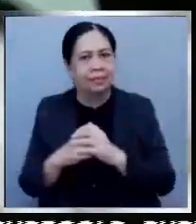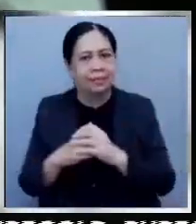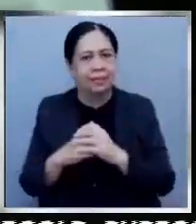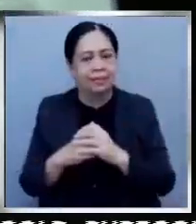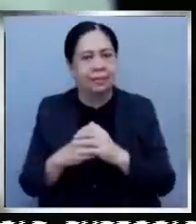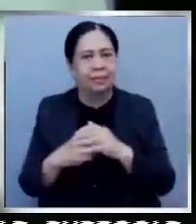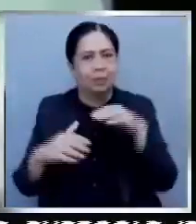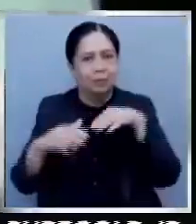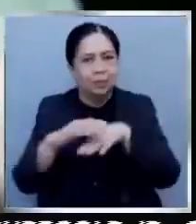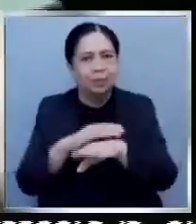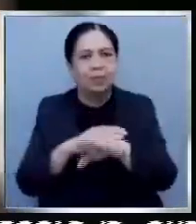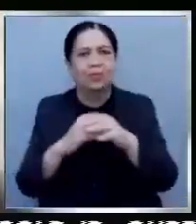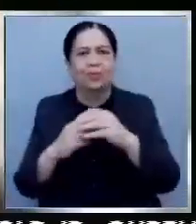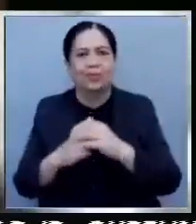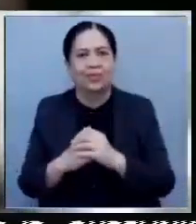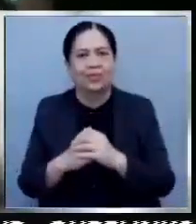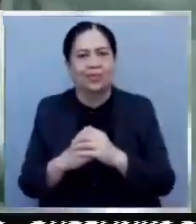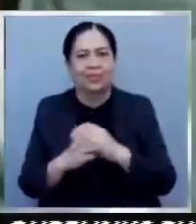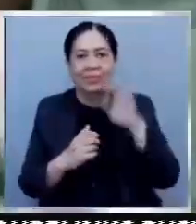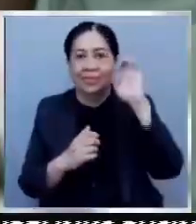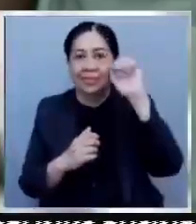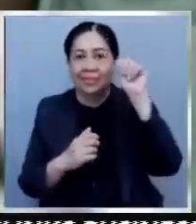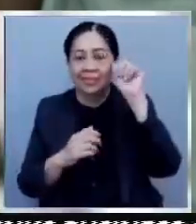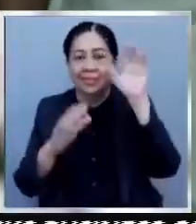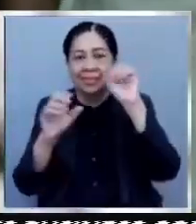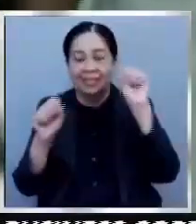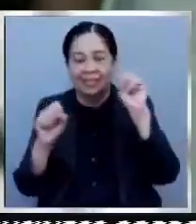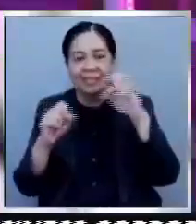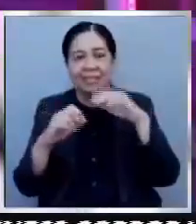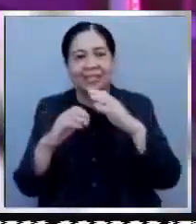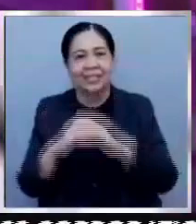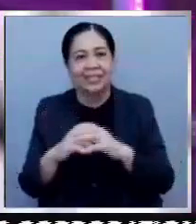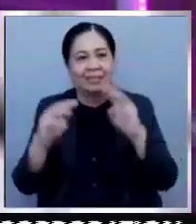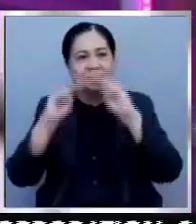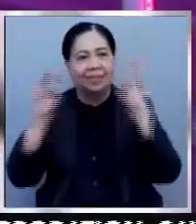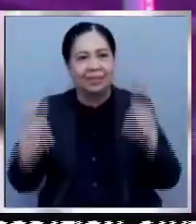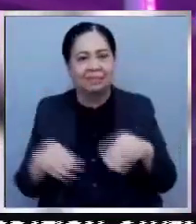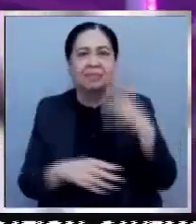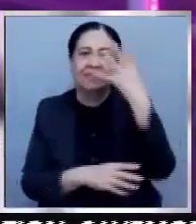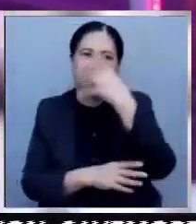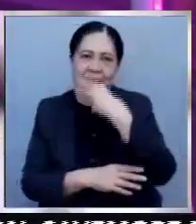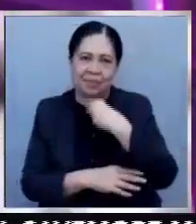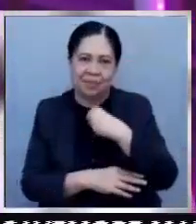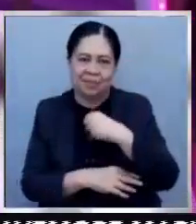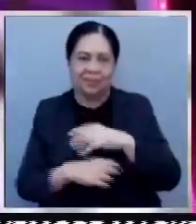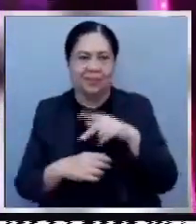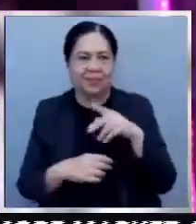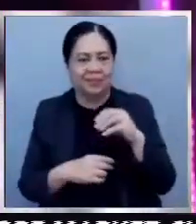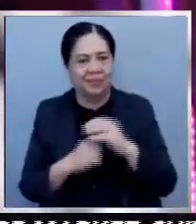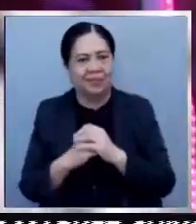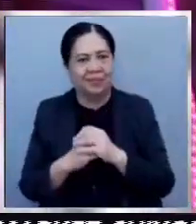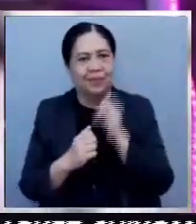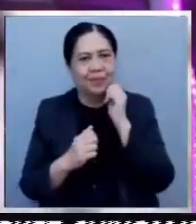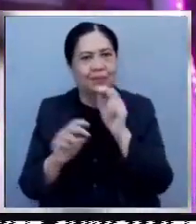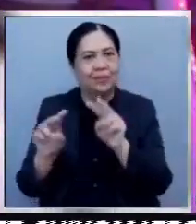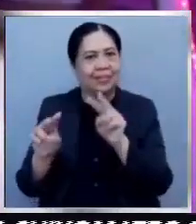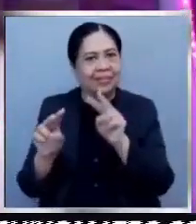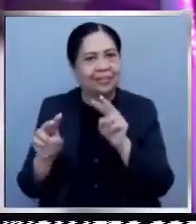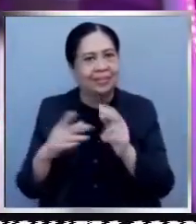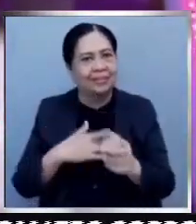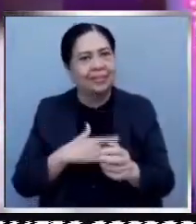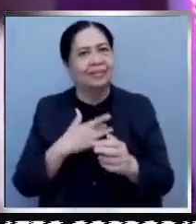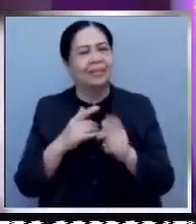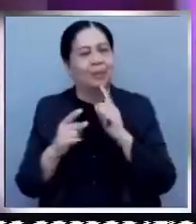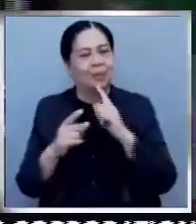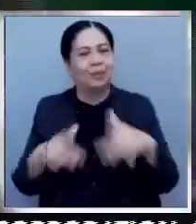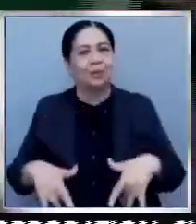kay Aguinaldo Shrine. Maganda po. Inaabangan namin, lagi po namin nararamdaman na buhay po